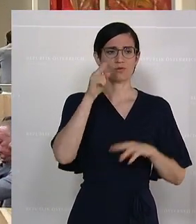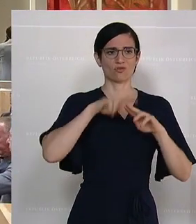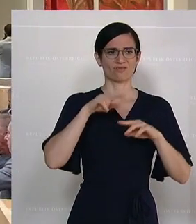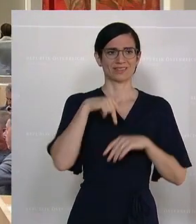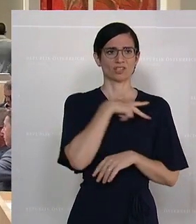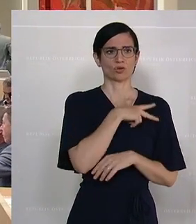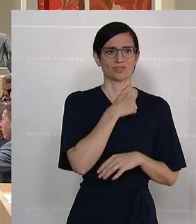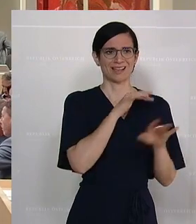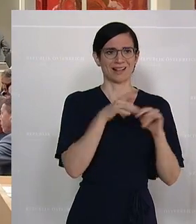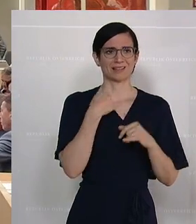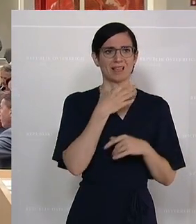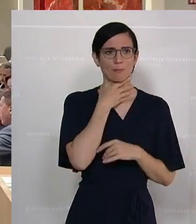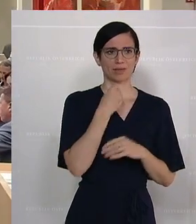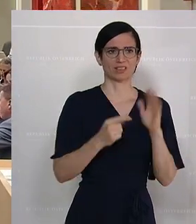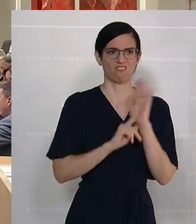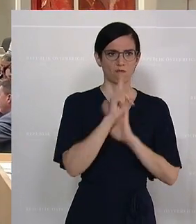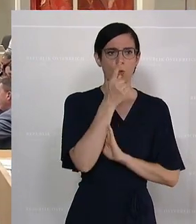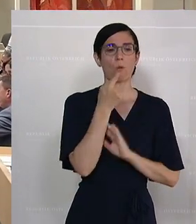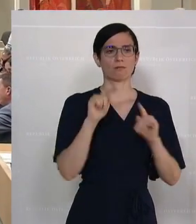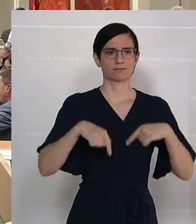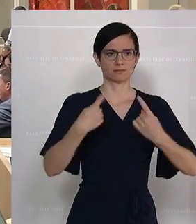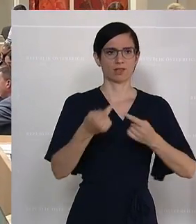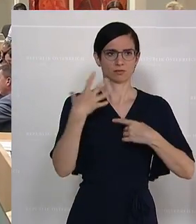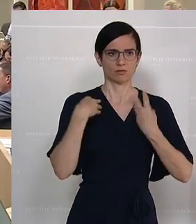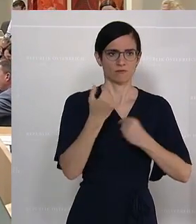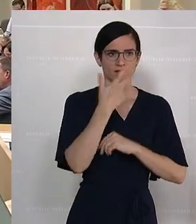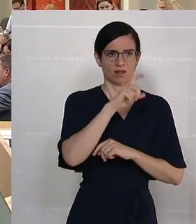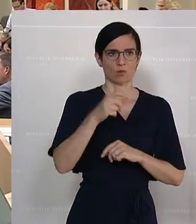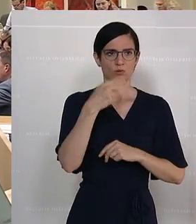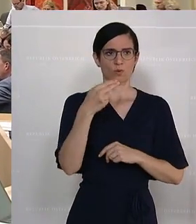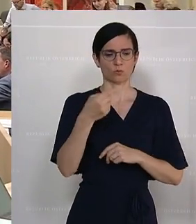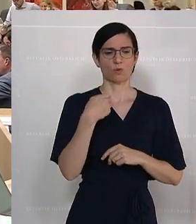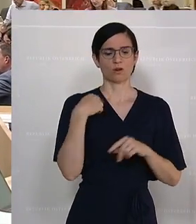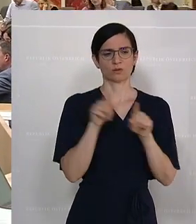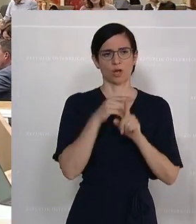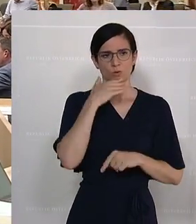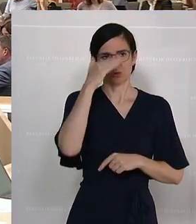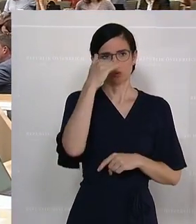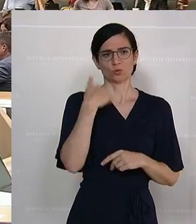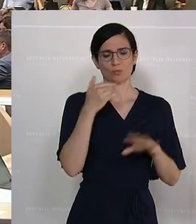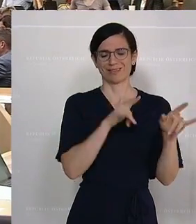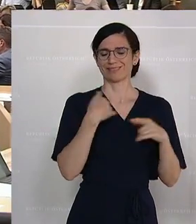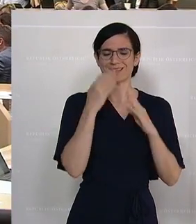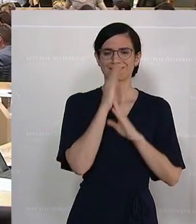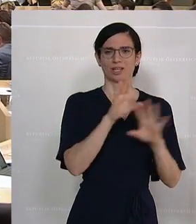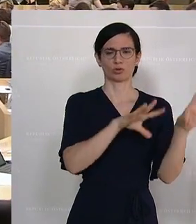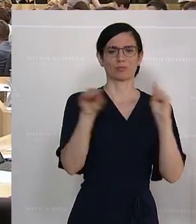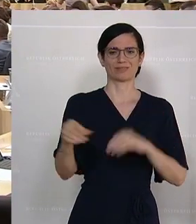sozusagen am bedürftigsten sind da kommen noch einmal 300 euro hin und das wird auch im sommer noch überwiesen